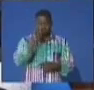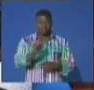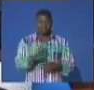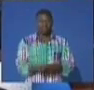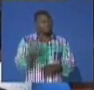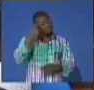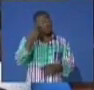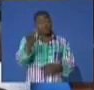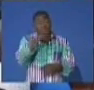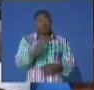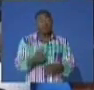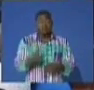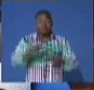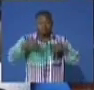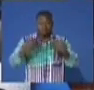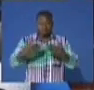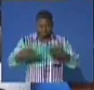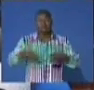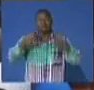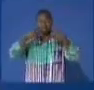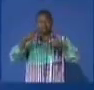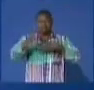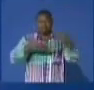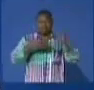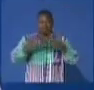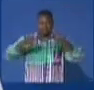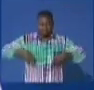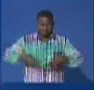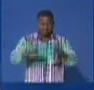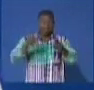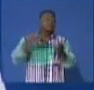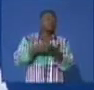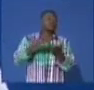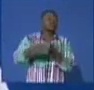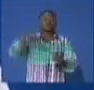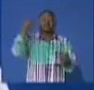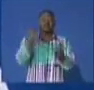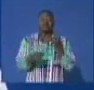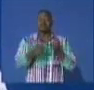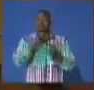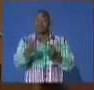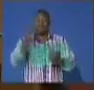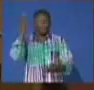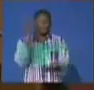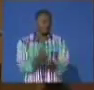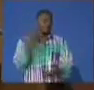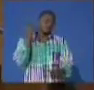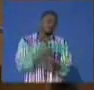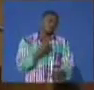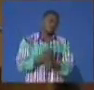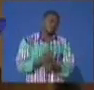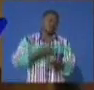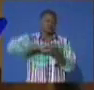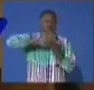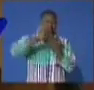l'état d'avancement de certaines routes et infrastructures inachevées, voire en arrêt de travaux. Le bilan qui peut être